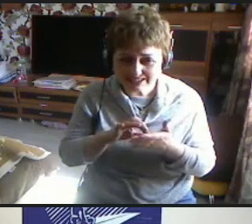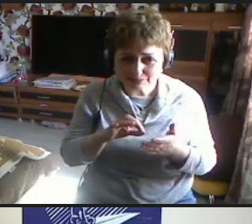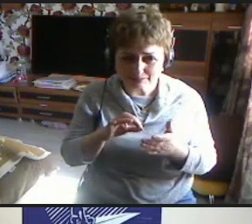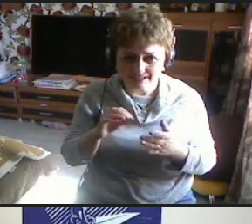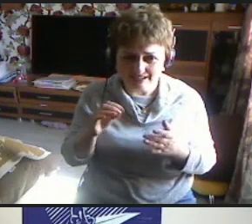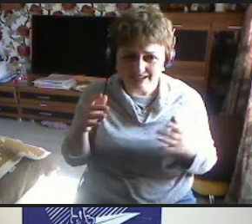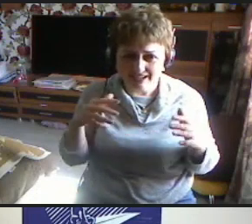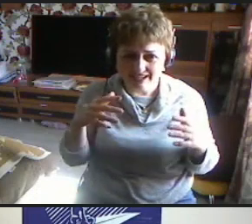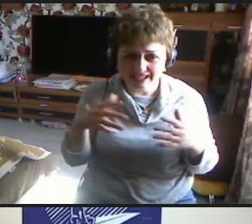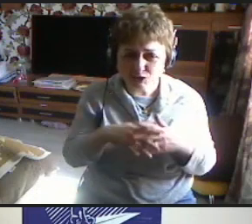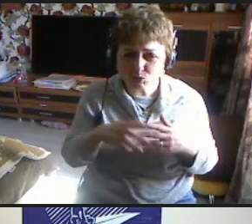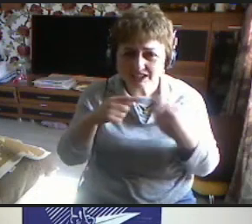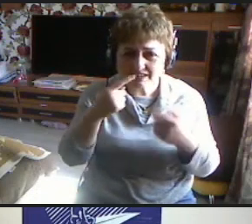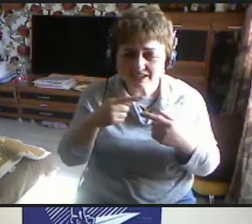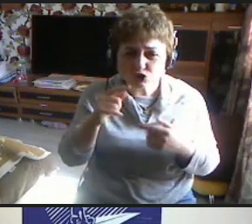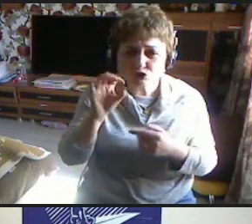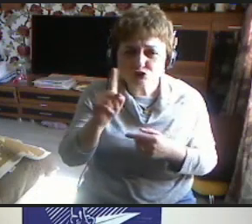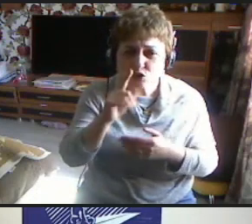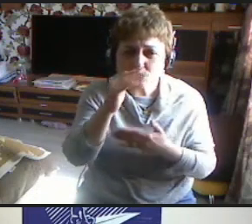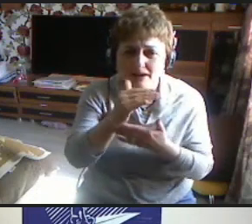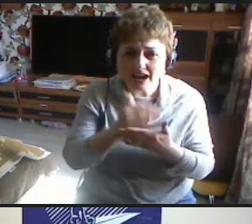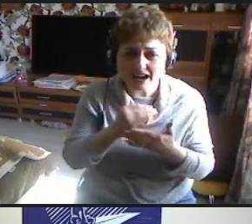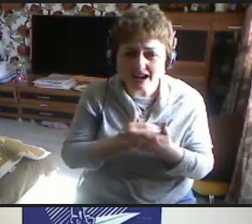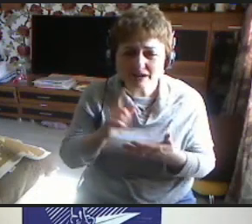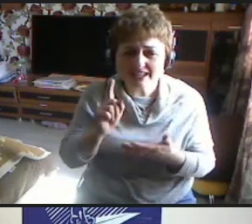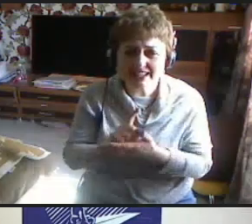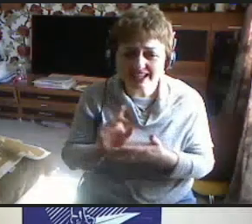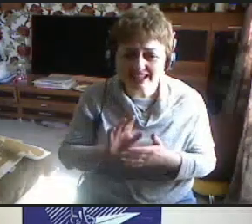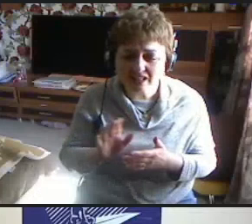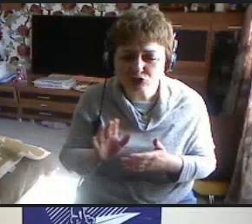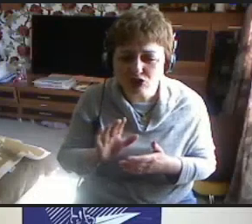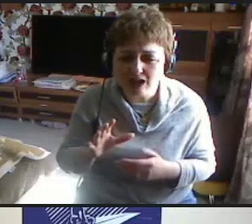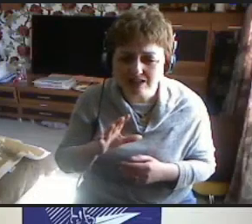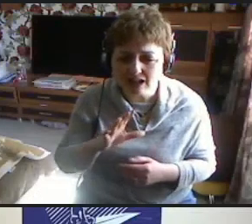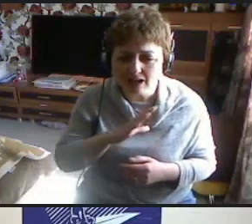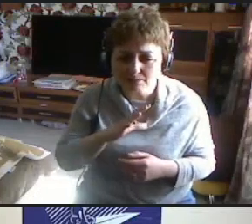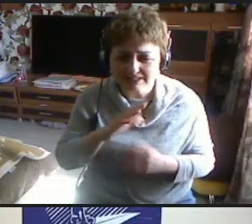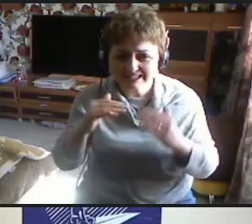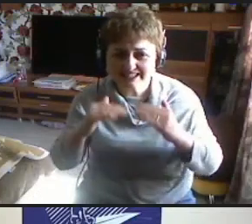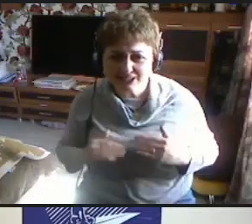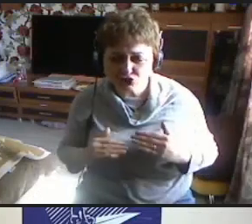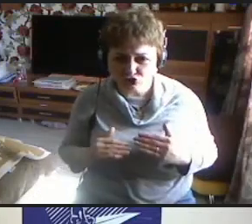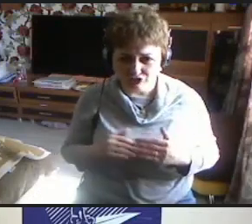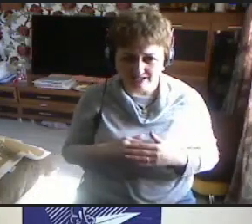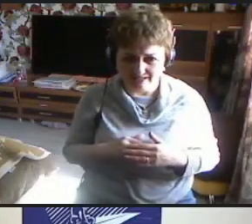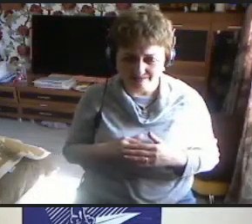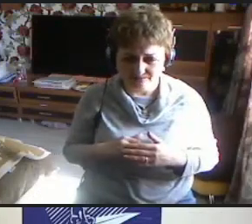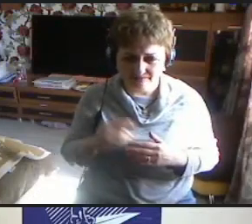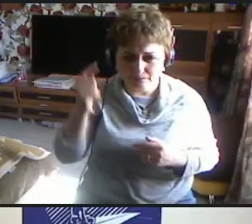что программа не должна быть снижена, понимаете, она